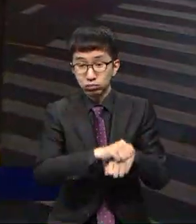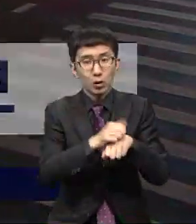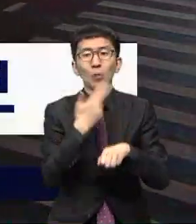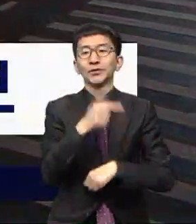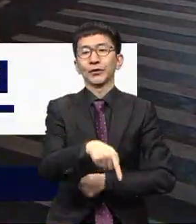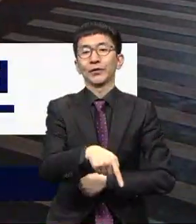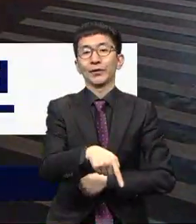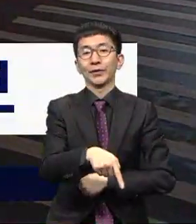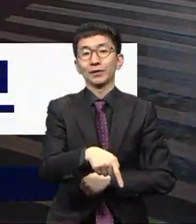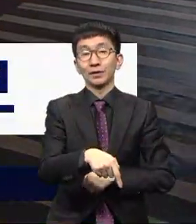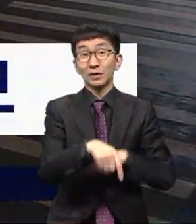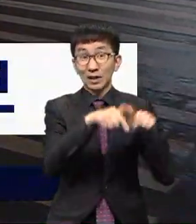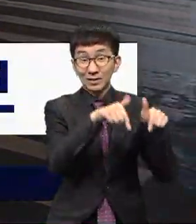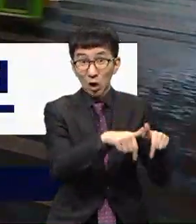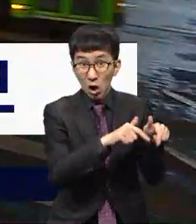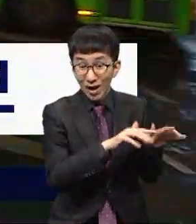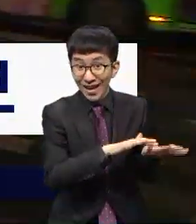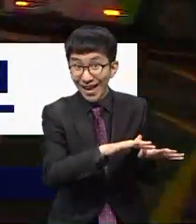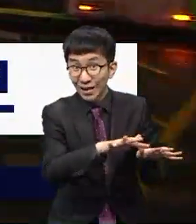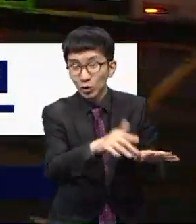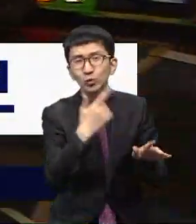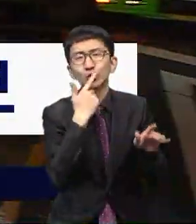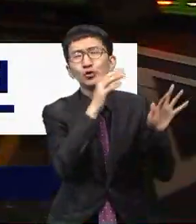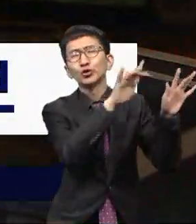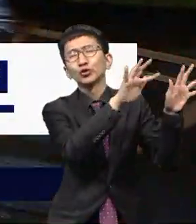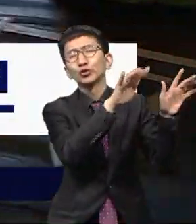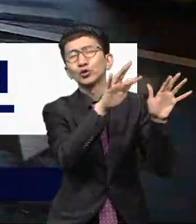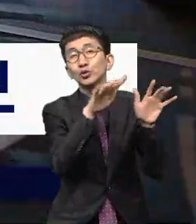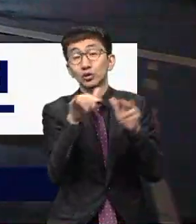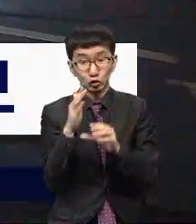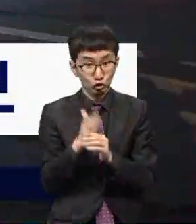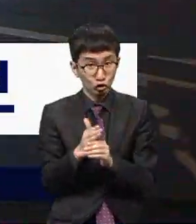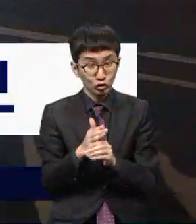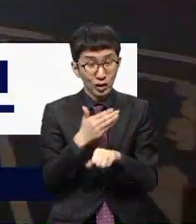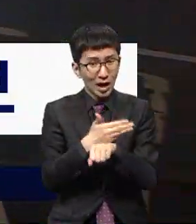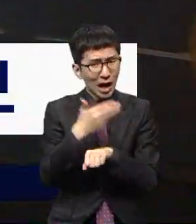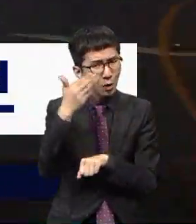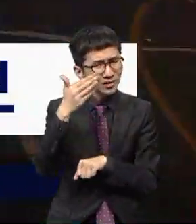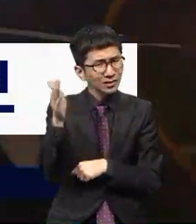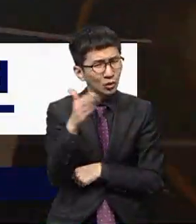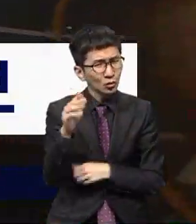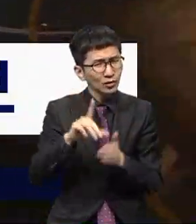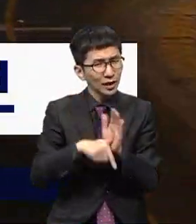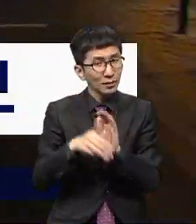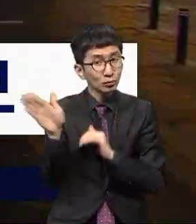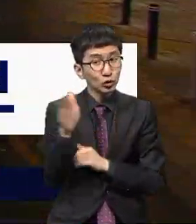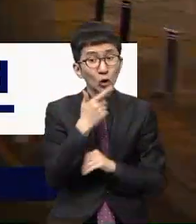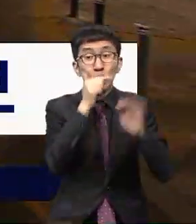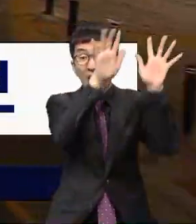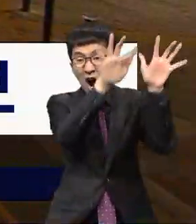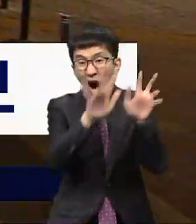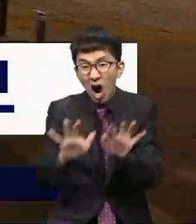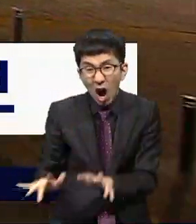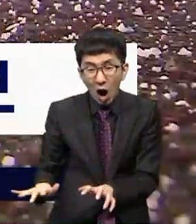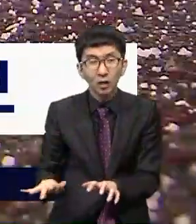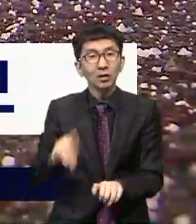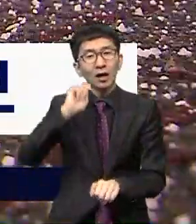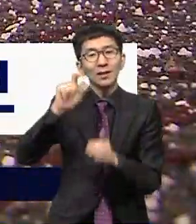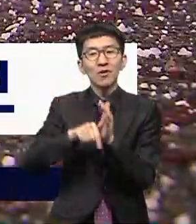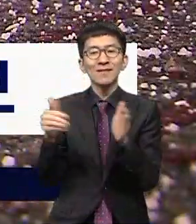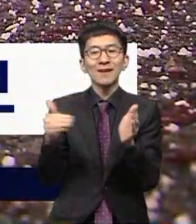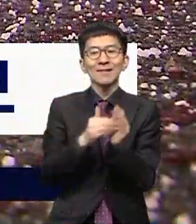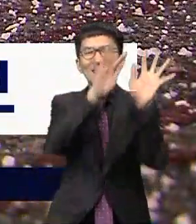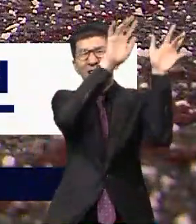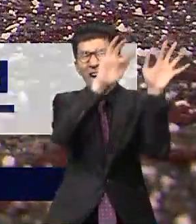지금은 서해 쪽에서 두 번째 눈구름이 다가오고 있습니다. 잠시 뒤인 저녁 9시 전후로 본격적인 눈이 시작돼 새벽까지 내릴